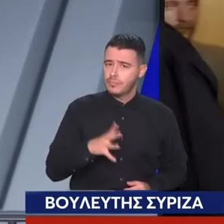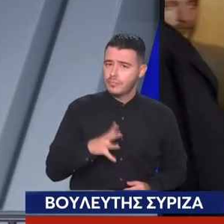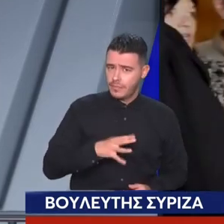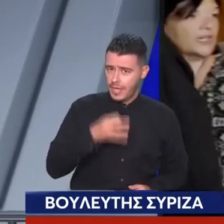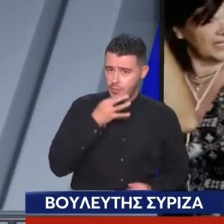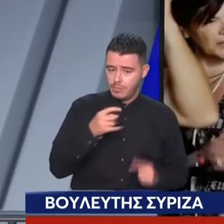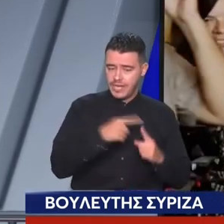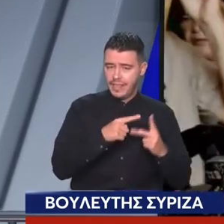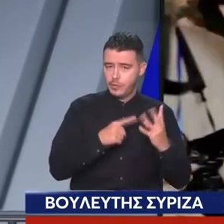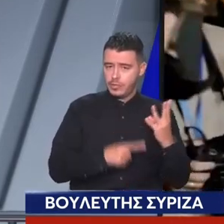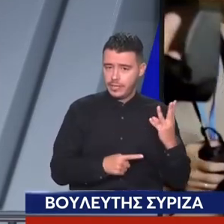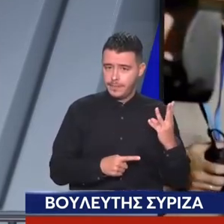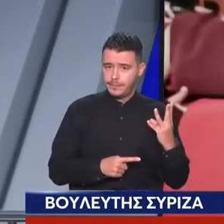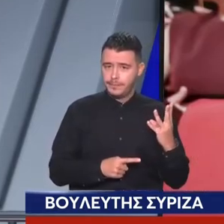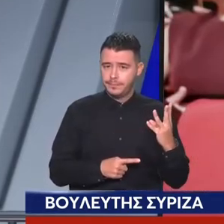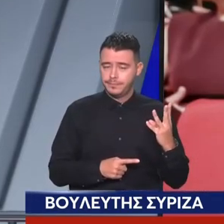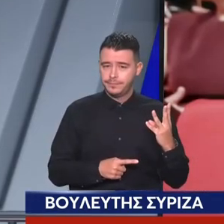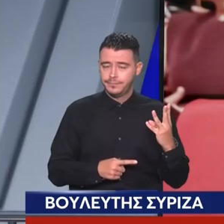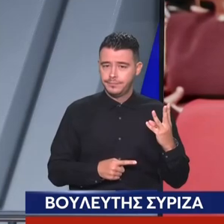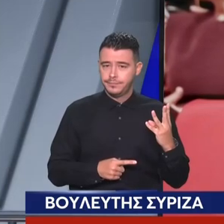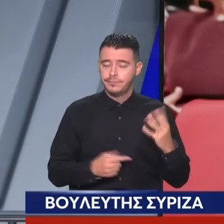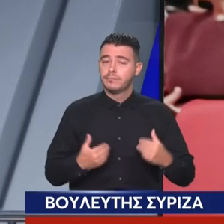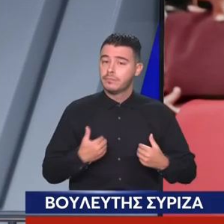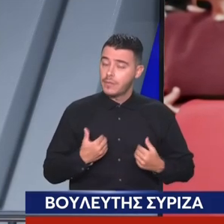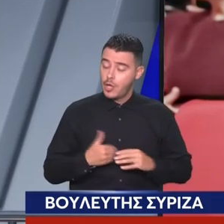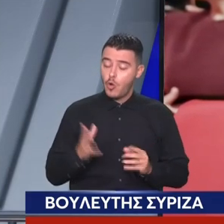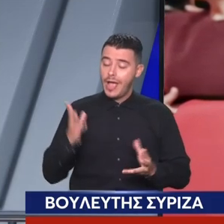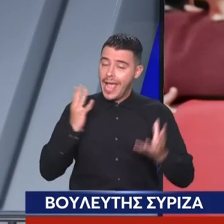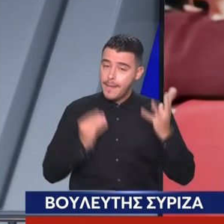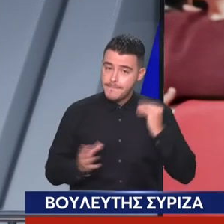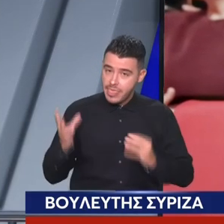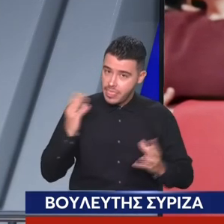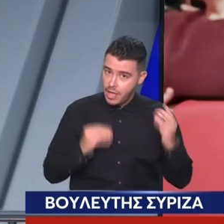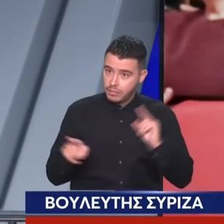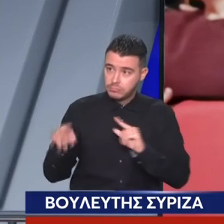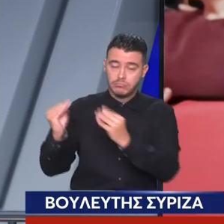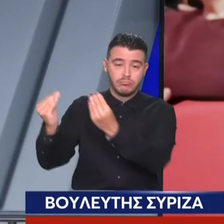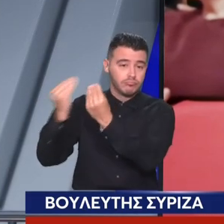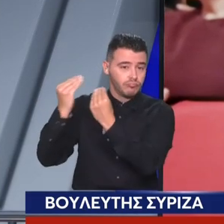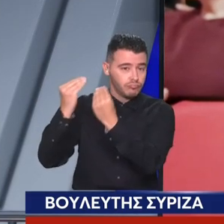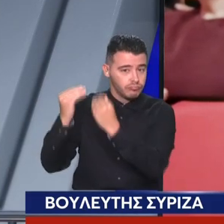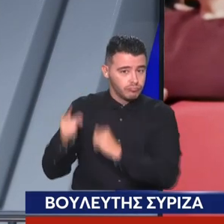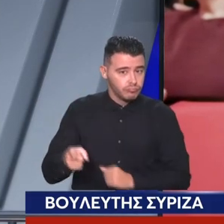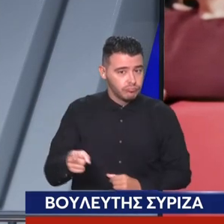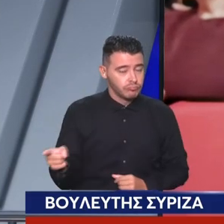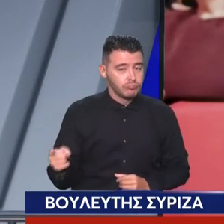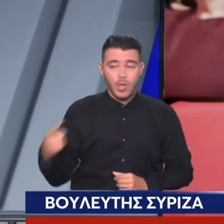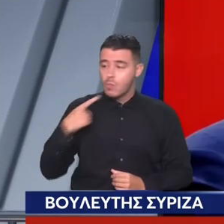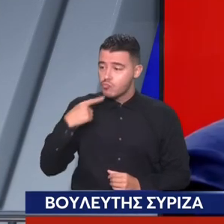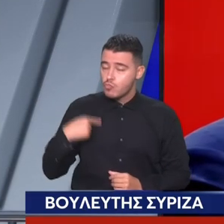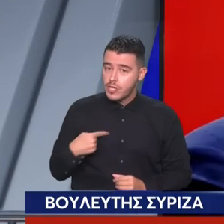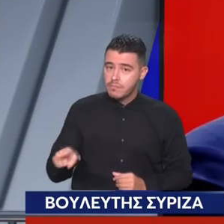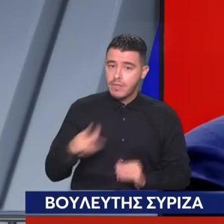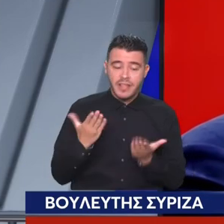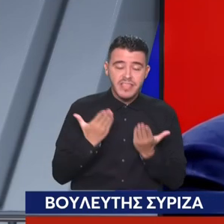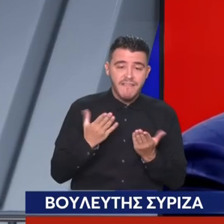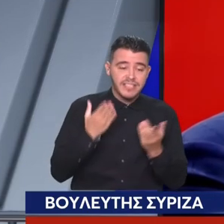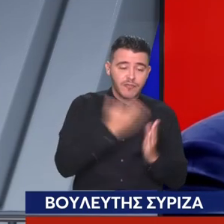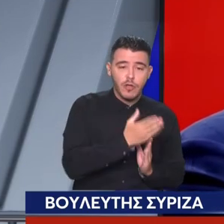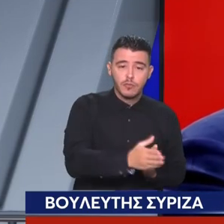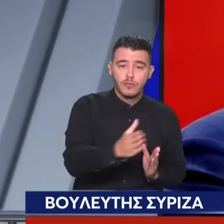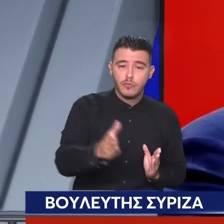παρουσία. Άνθρωποι δίπλα στους οποίους έμαθα πολλά, έμαθα να σκέφτομαι, μου πρότειναν τι να διαβάσω. Άνθρωποι που έχουν δείξει ότι